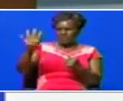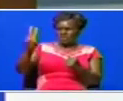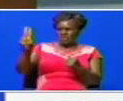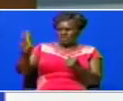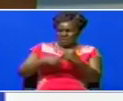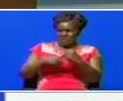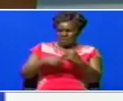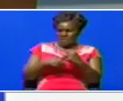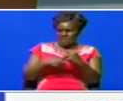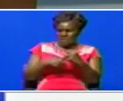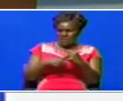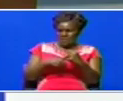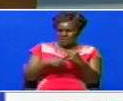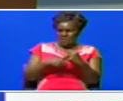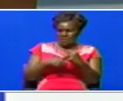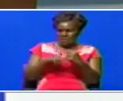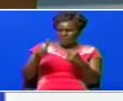John Ekuru Aukot,